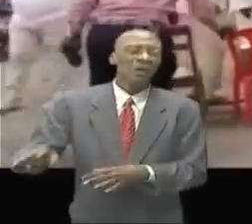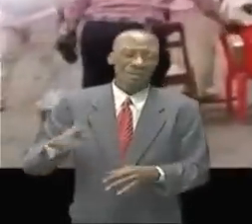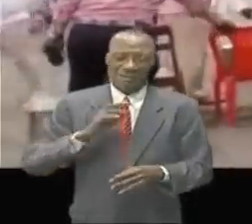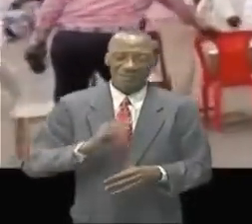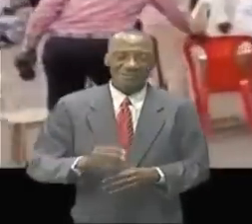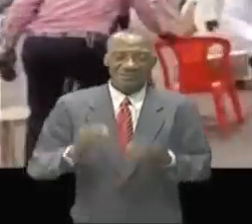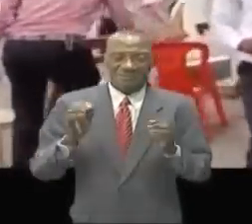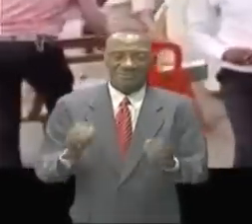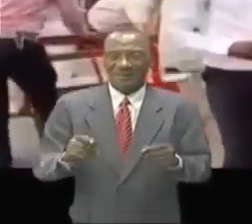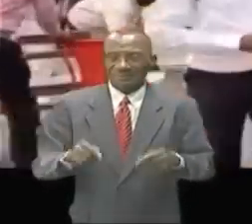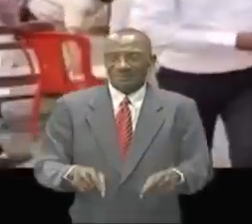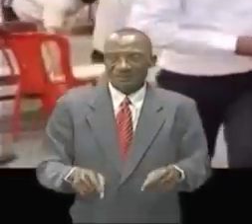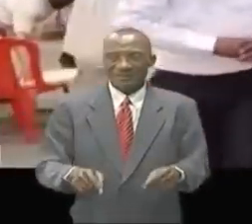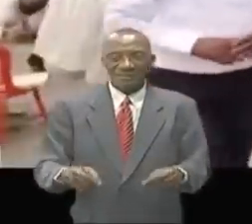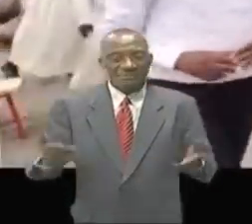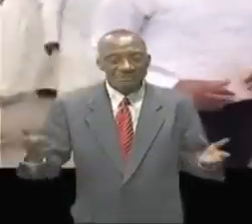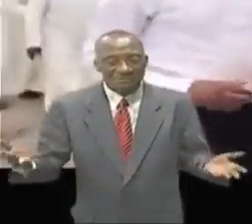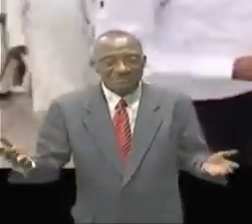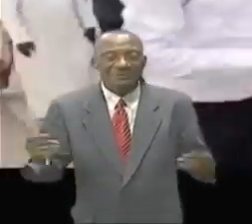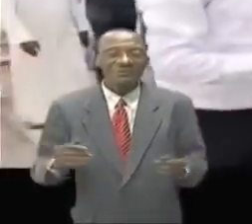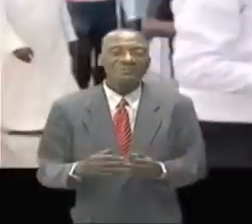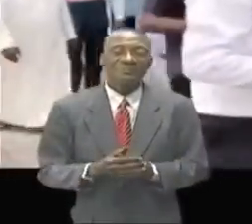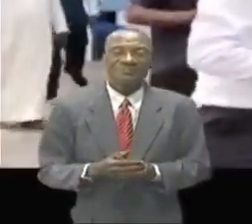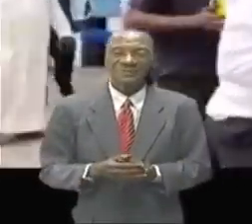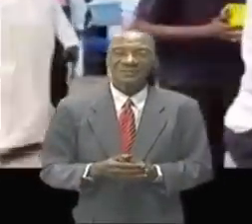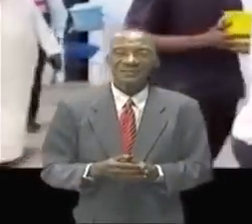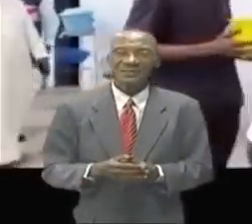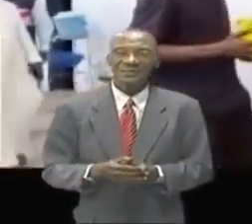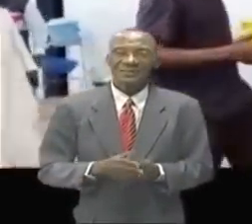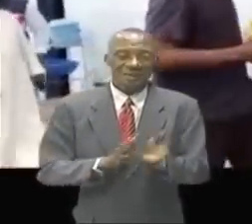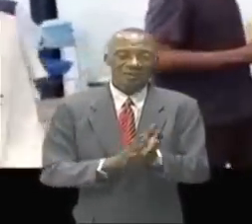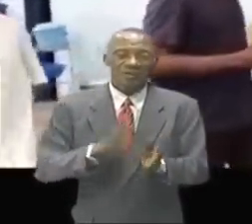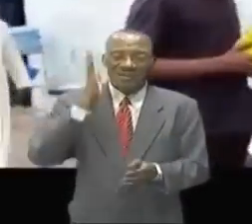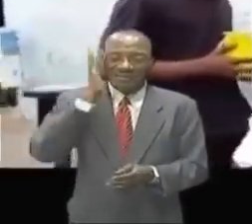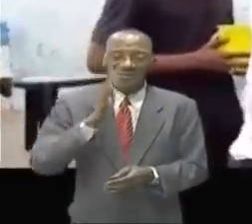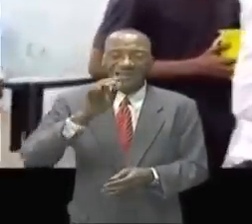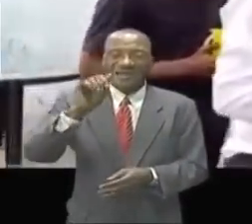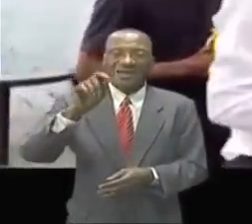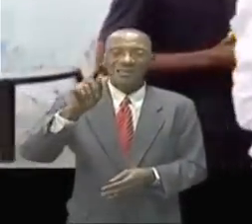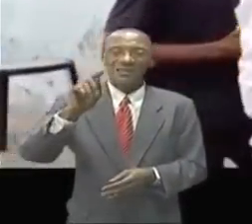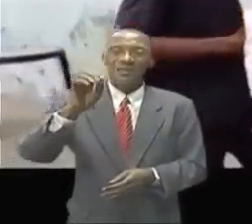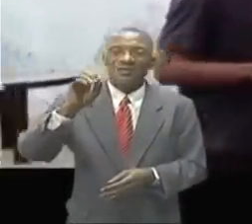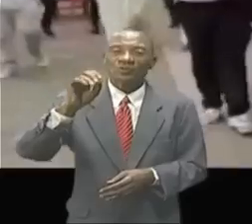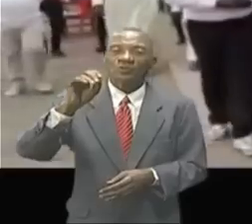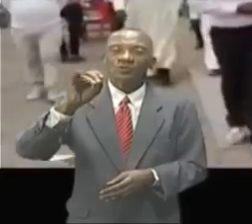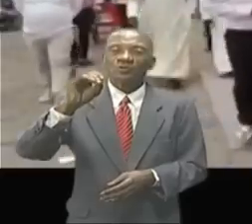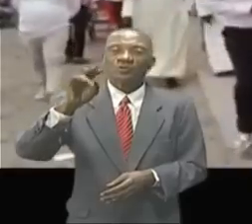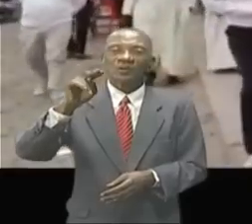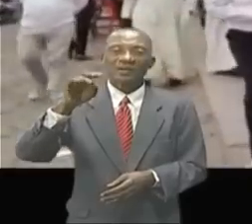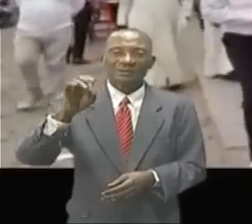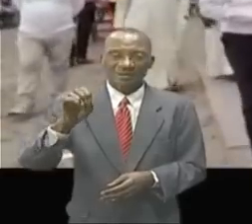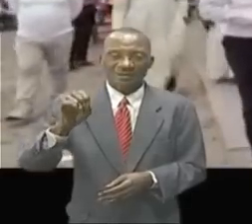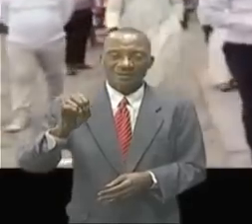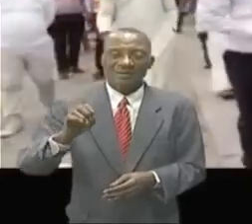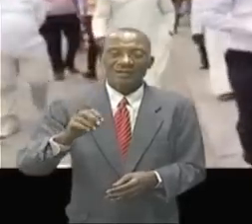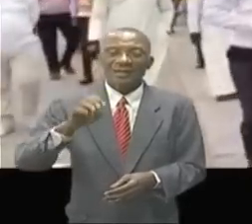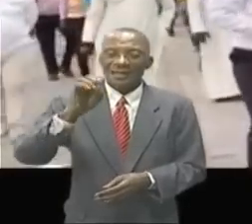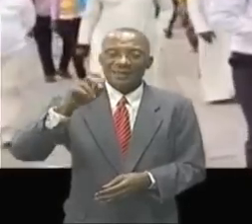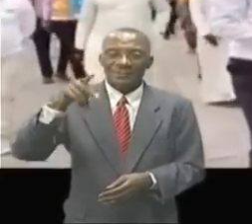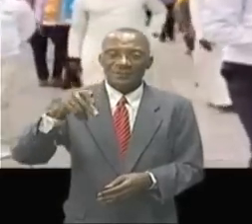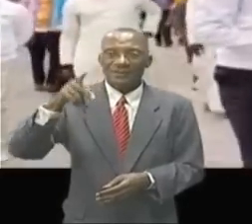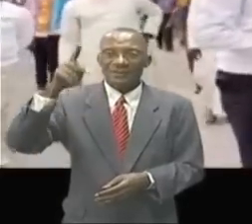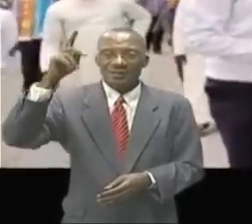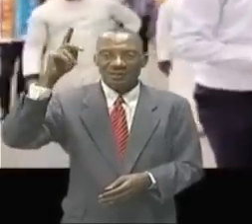et directrices. Il s'agit de l'école Saint-Antoine EP1 et EP2 dans la commune de Bumbu et l'école Saint-Clément